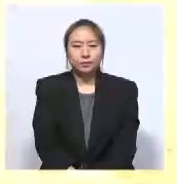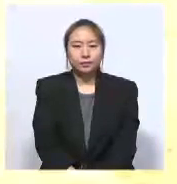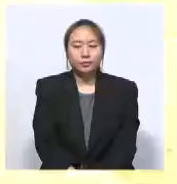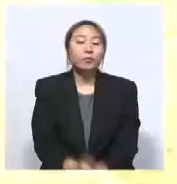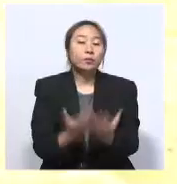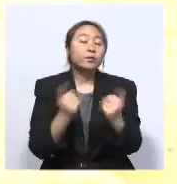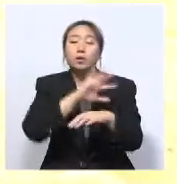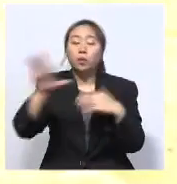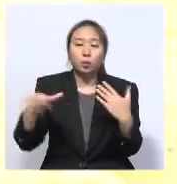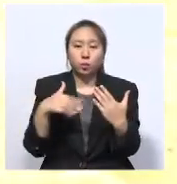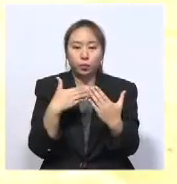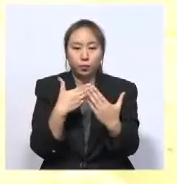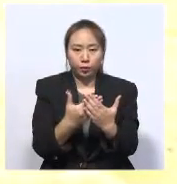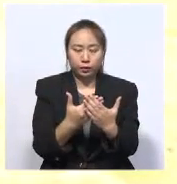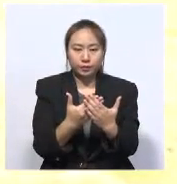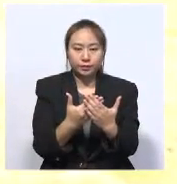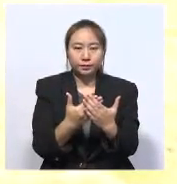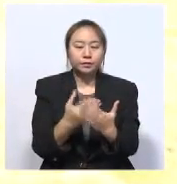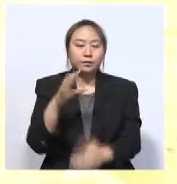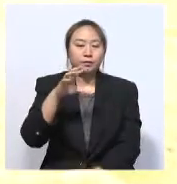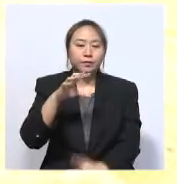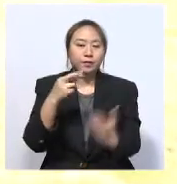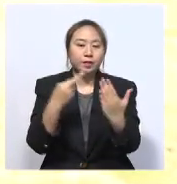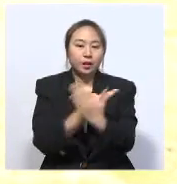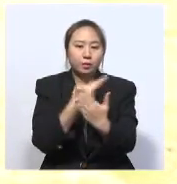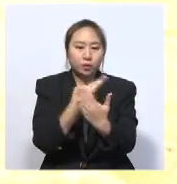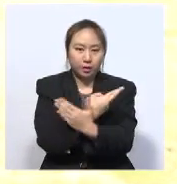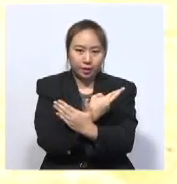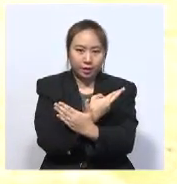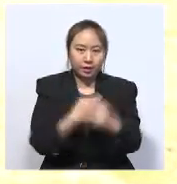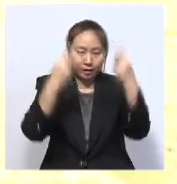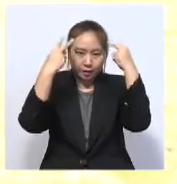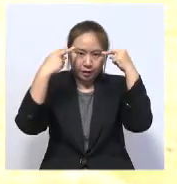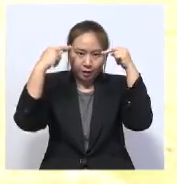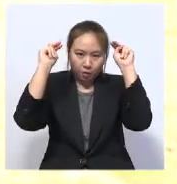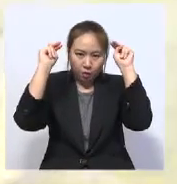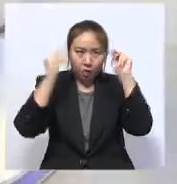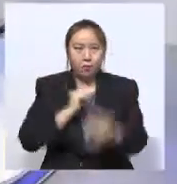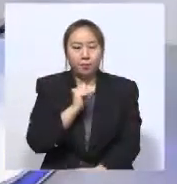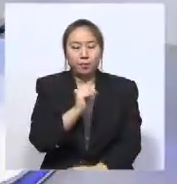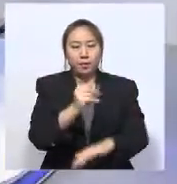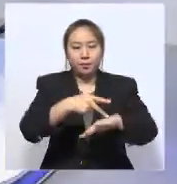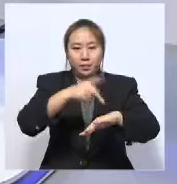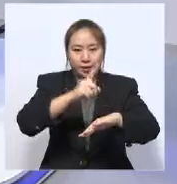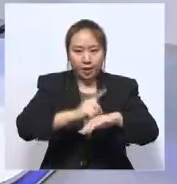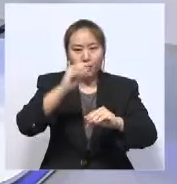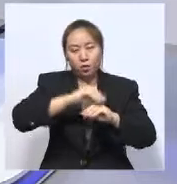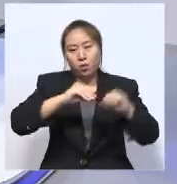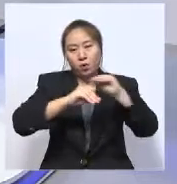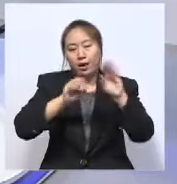และบรรยากาศทั้งหมดนะคะก็เป็นบรรยากาศที่เกิดขึ้นที่จังหวัดราชบุรีค่ะที่นายกรัฐมนตรีได้มาเป็นประธานเปิดโครง